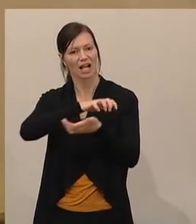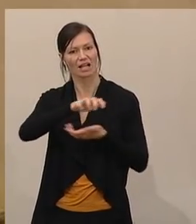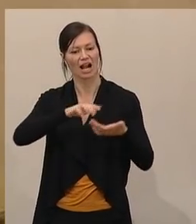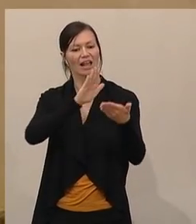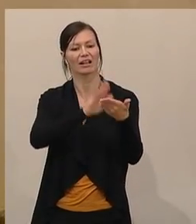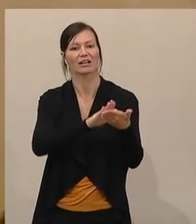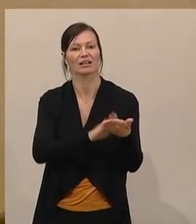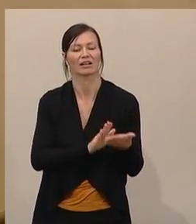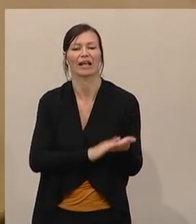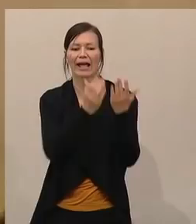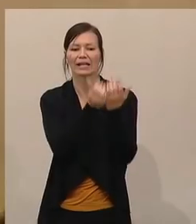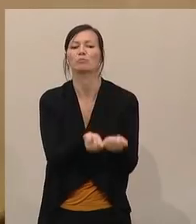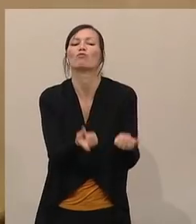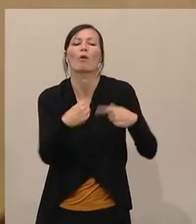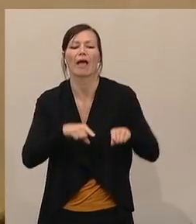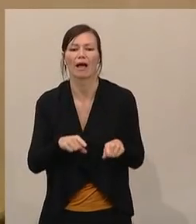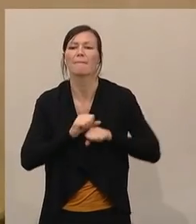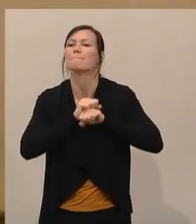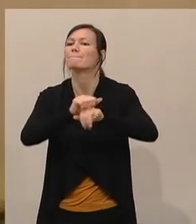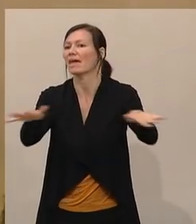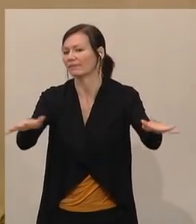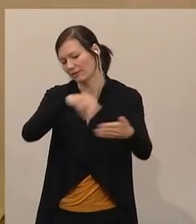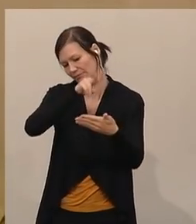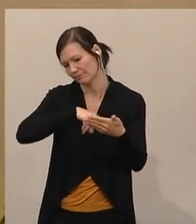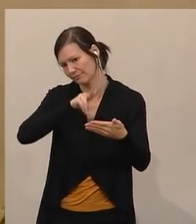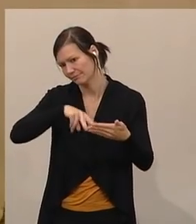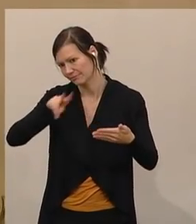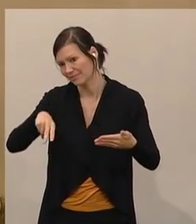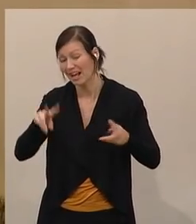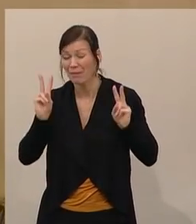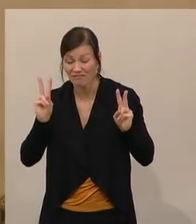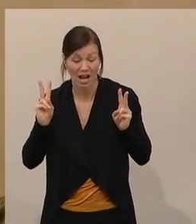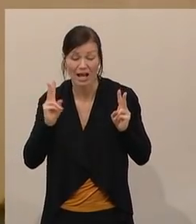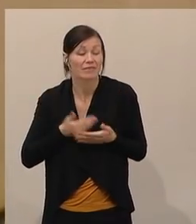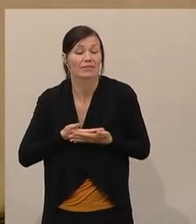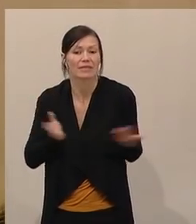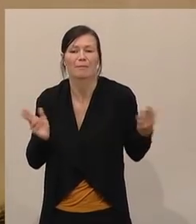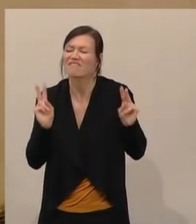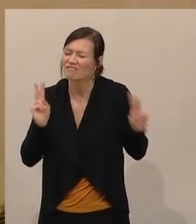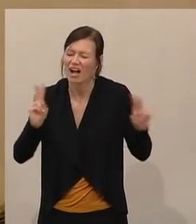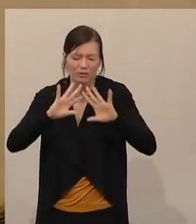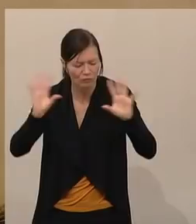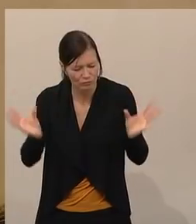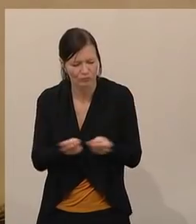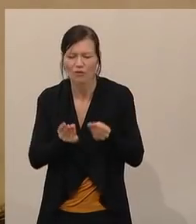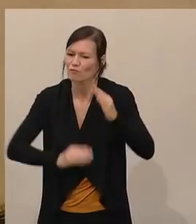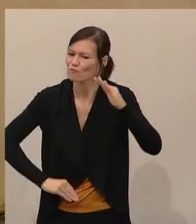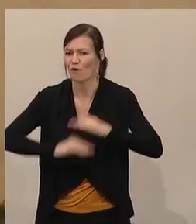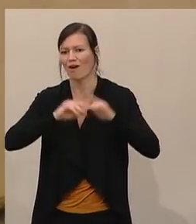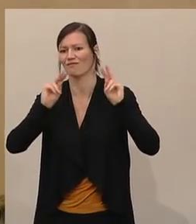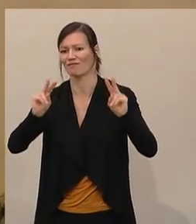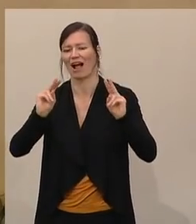sind, wie ich. Sind wir doch ehrlich, niemand von uns kennt die ganze Wahrheit. Man braucht aber